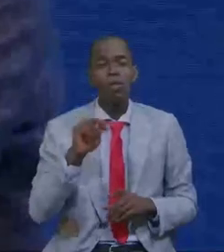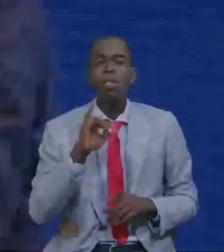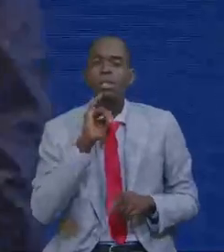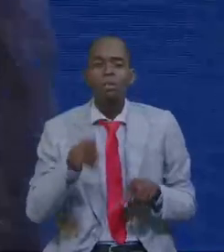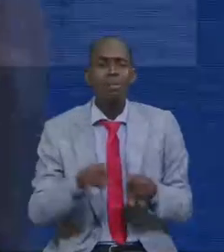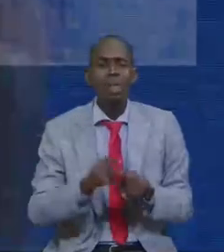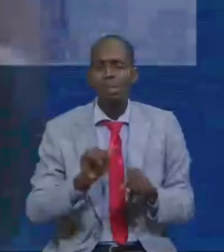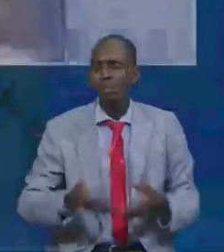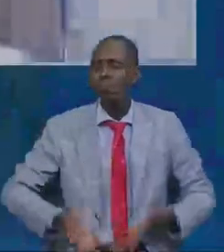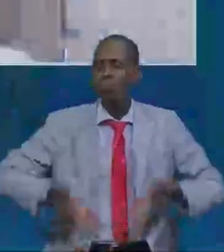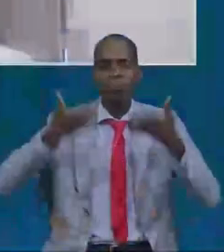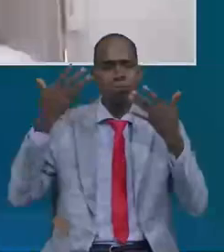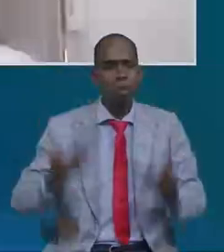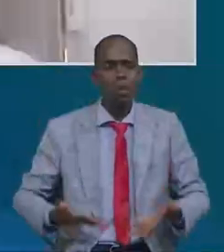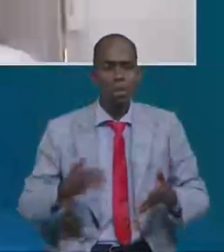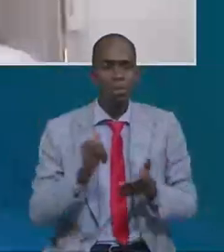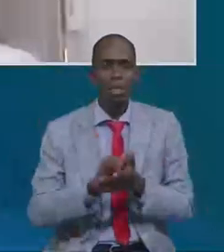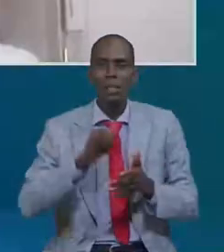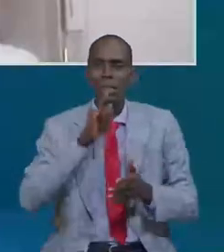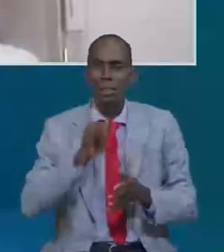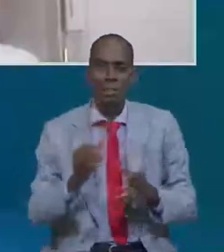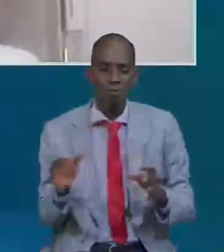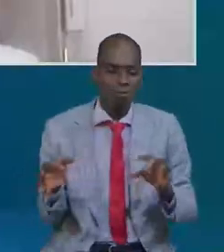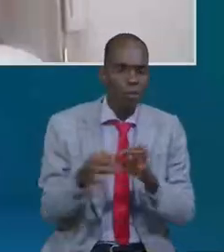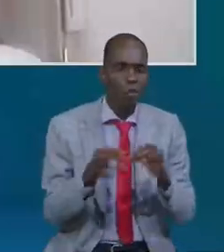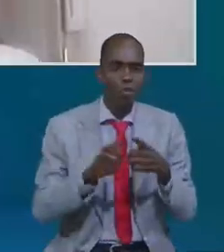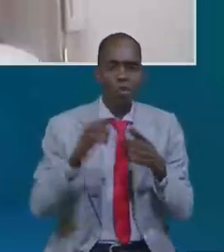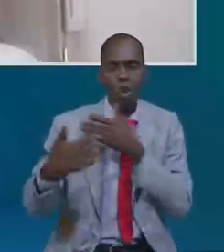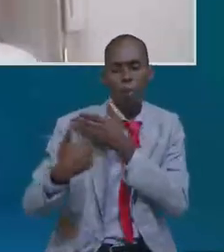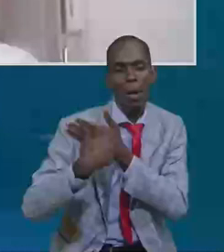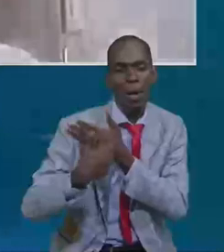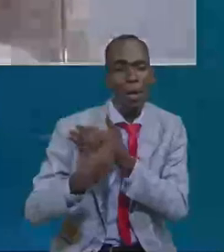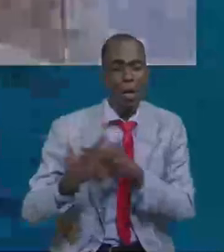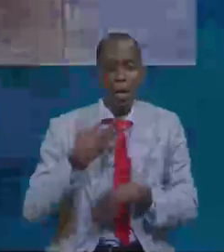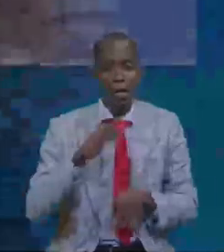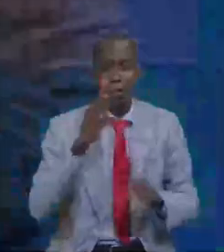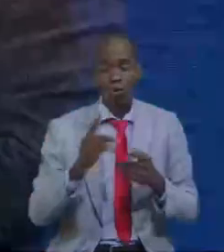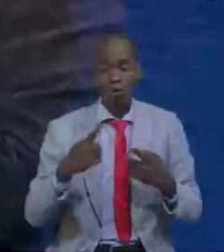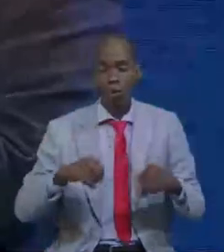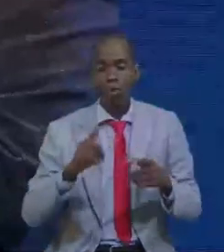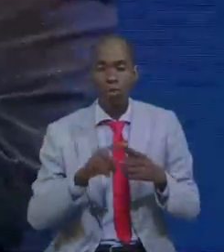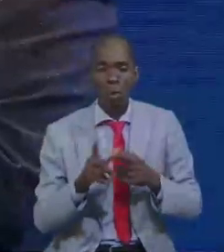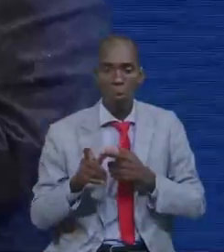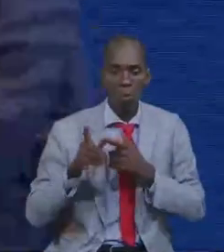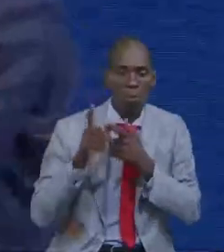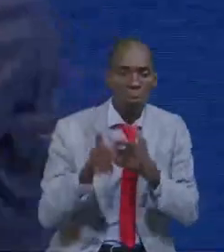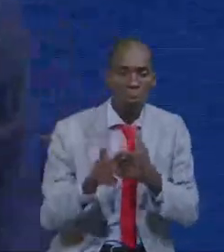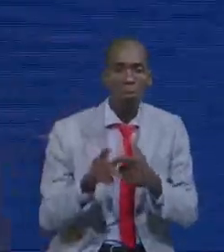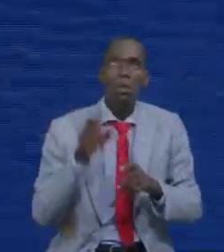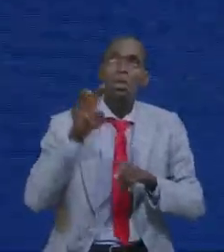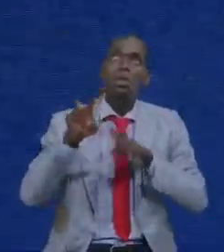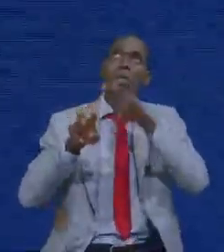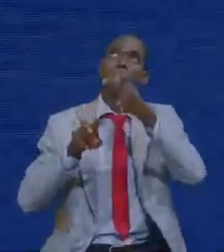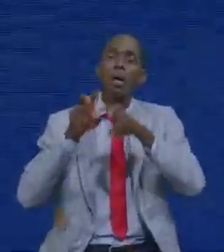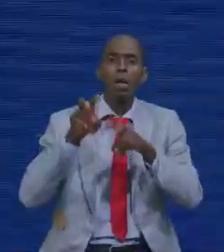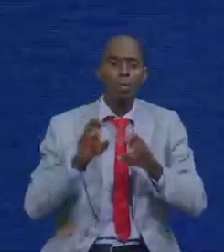toi. Et si tu essaies de courir, si tu essaies de gravir quoi que ce soit, si tu essaies d'avancer, ce